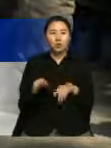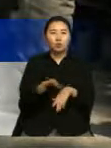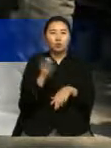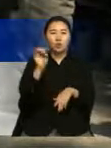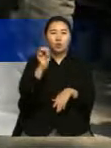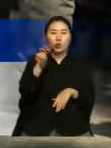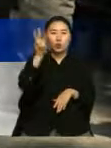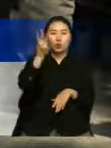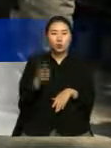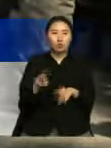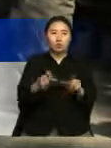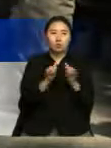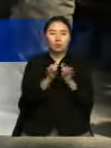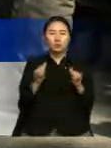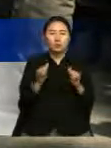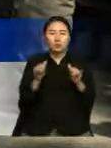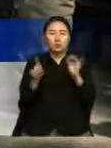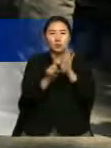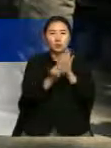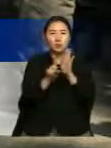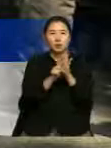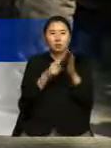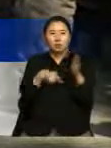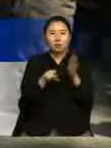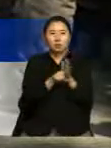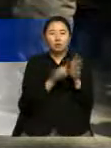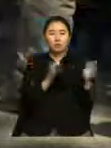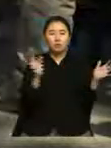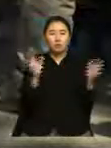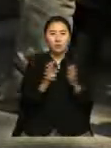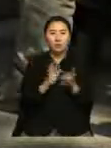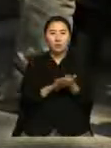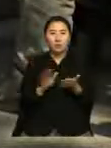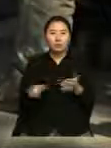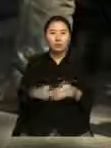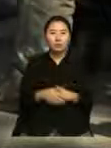것을 우리 그 여주 시민이나 주민들한테 알리기 위해서 이 자리에 섰다고 보시면 될것 같습니다.